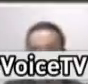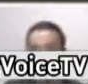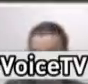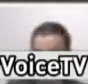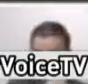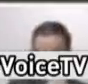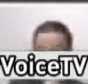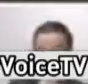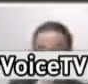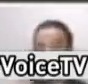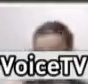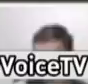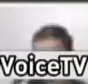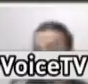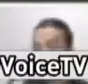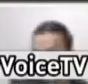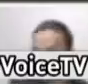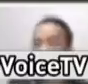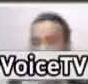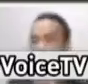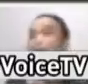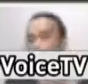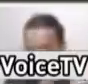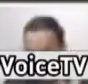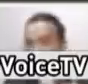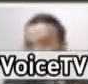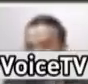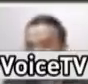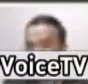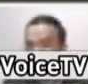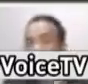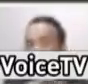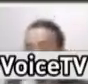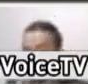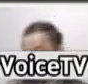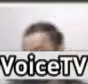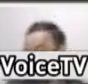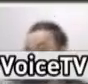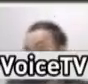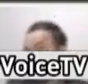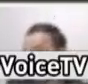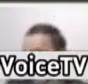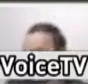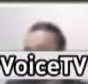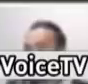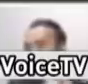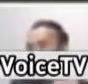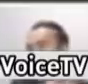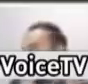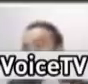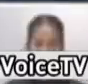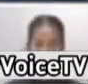ถ้าอ้างรัฐธรรมนูญแล้วท่านไม่ได้ประโยชน์ถ้ารัฐธรรมนูญมาจำกัดอำนาจท่านมาตีกรอบท่านมีคนมาสงสัยว่าท่านทำผิดรัฐธรรมนูญท่านไม่อ้